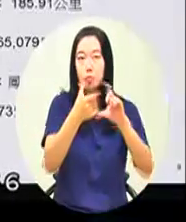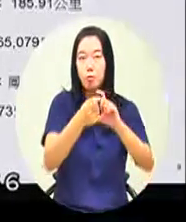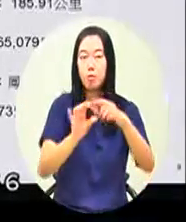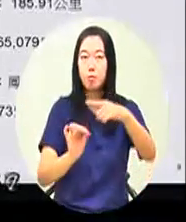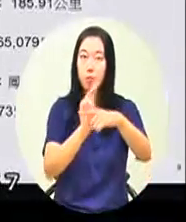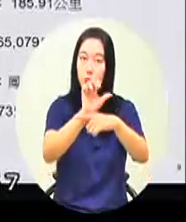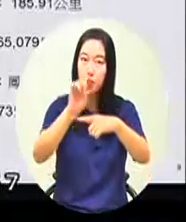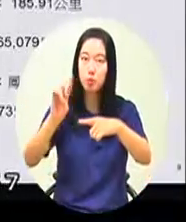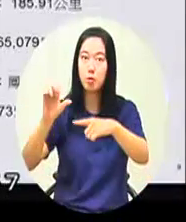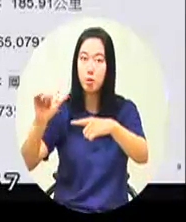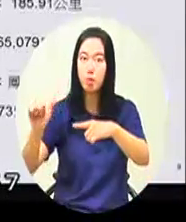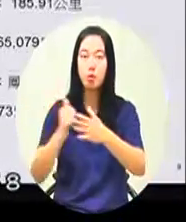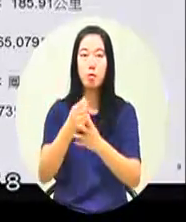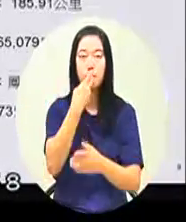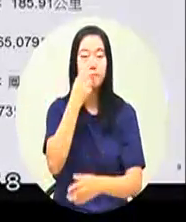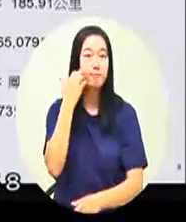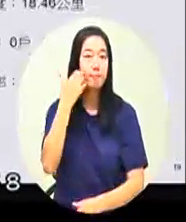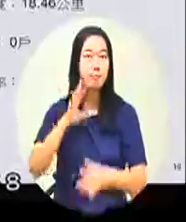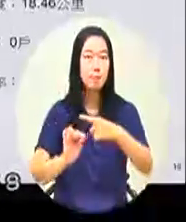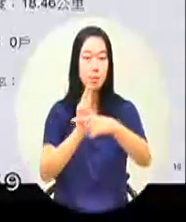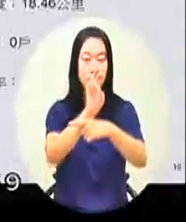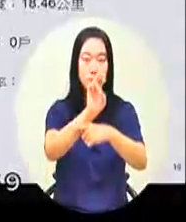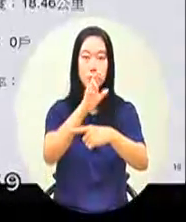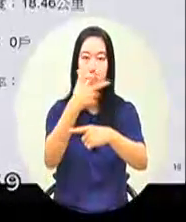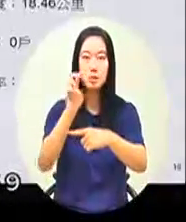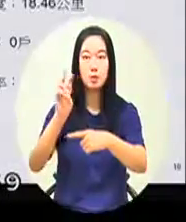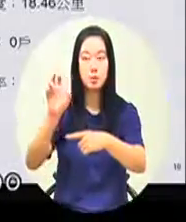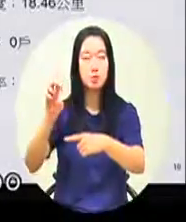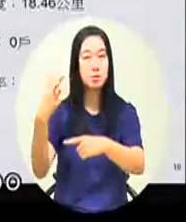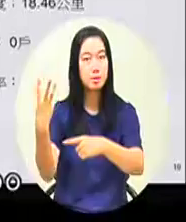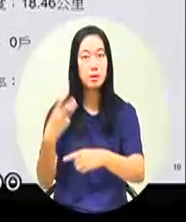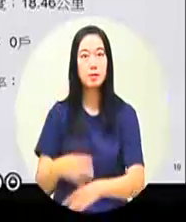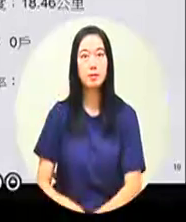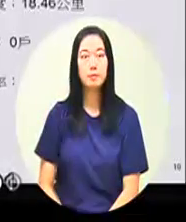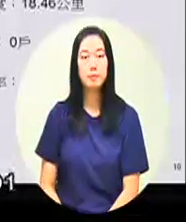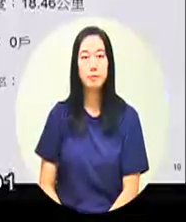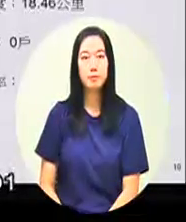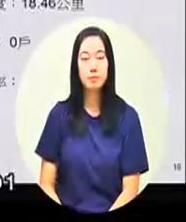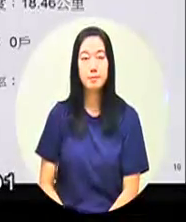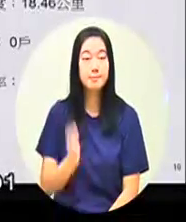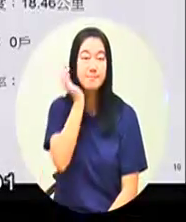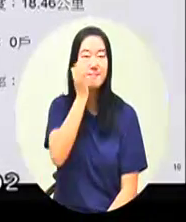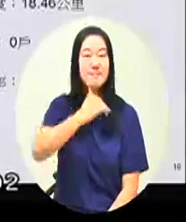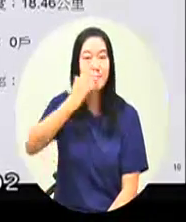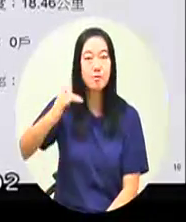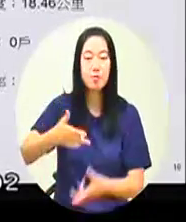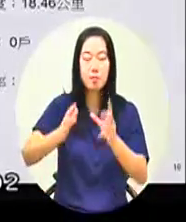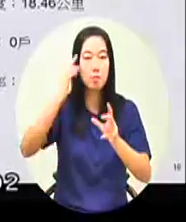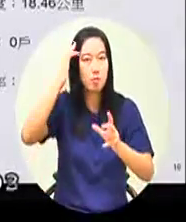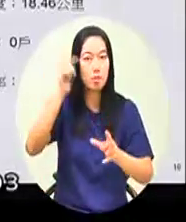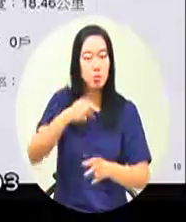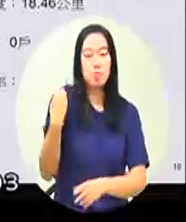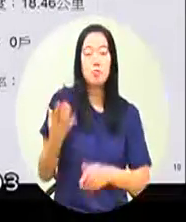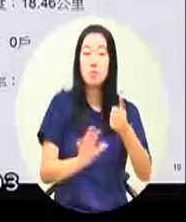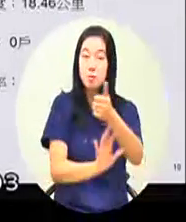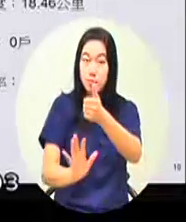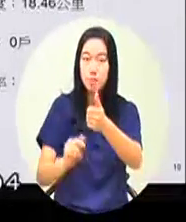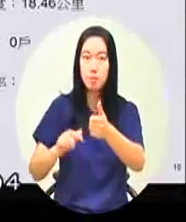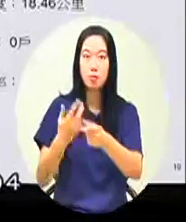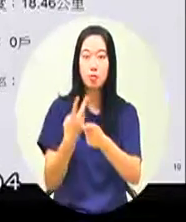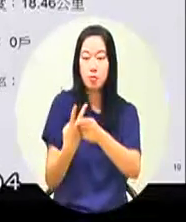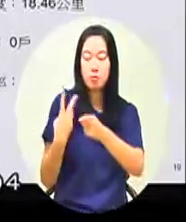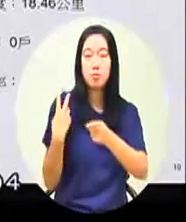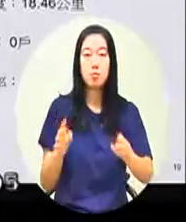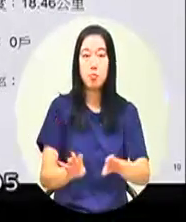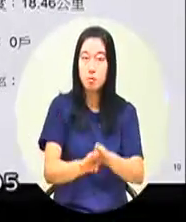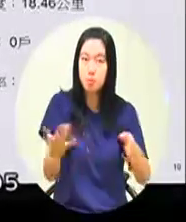鸟送区是37.73%。那冈山桥头是一个比较新的系统。那从前年度开